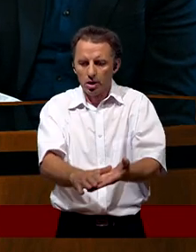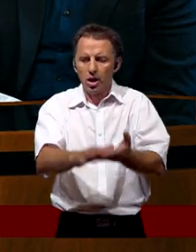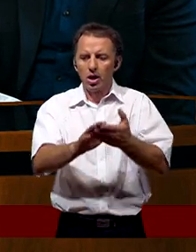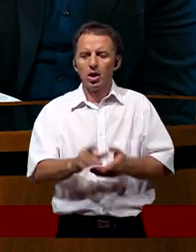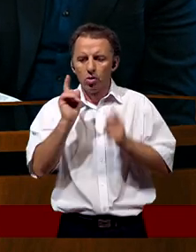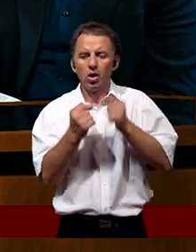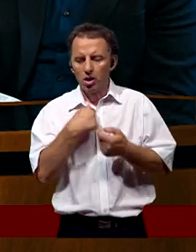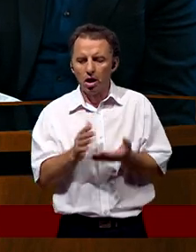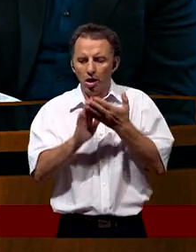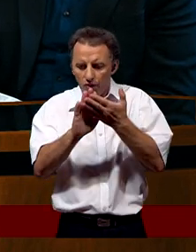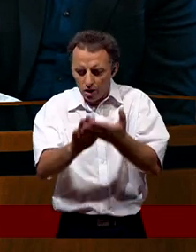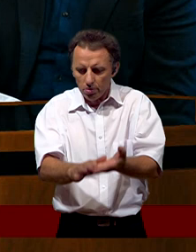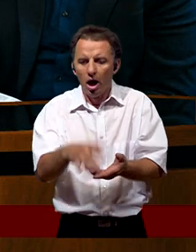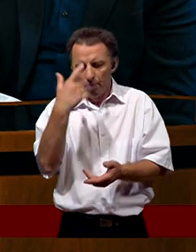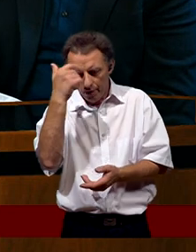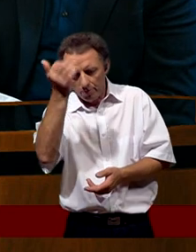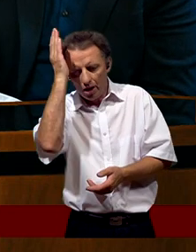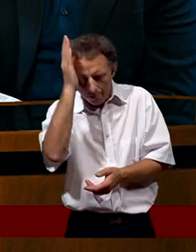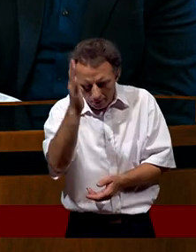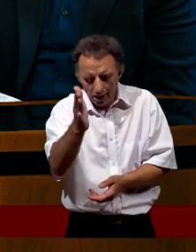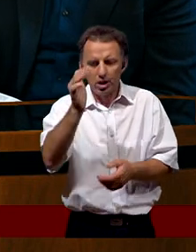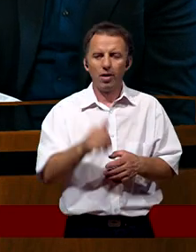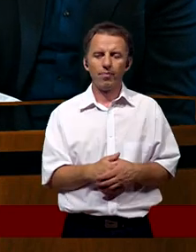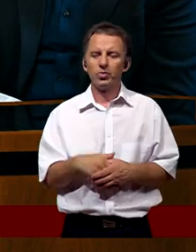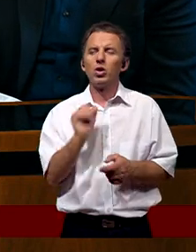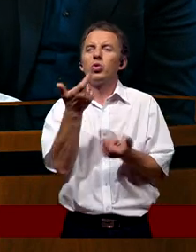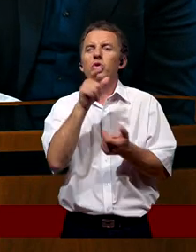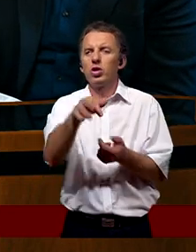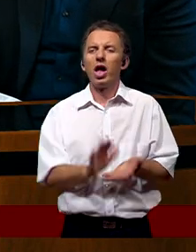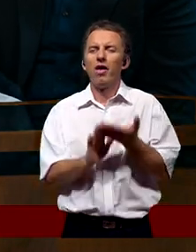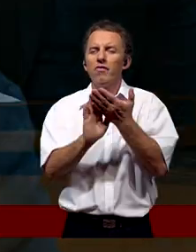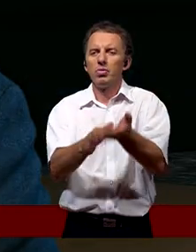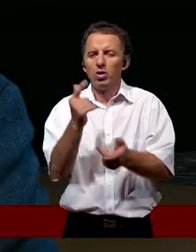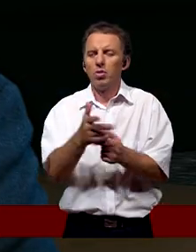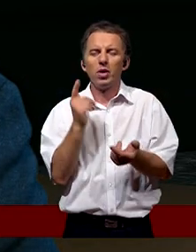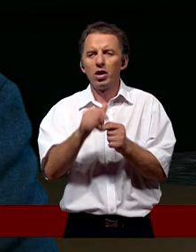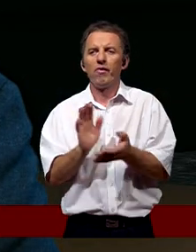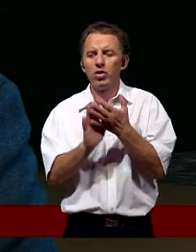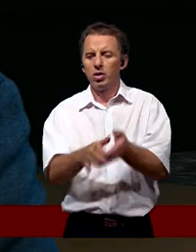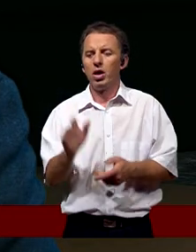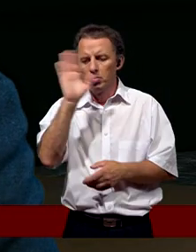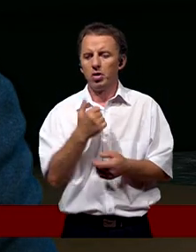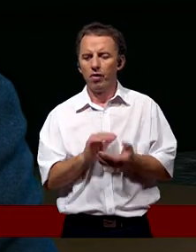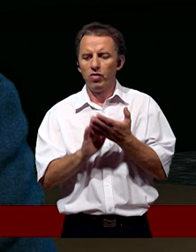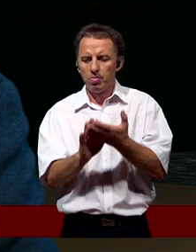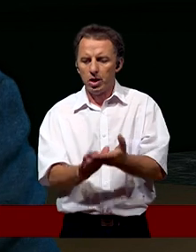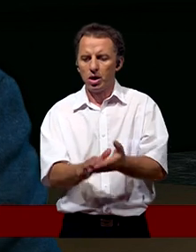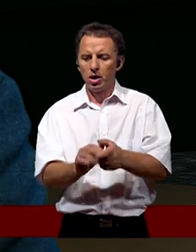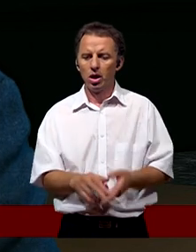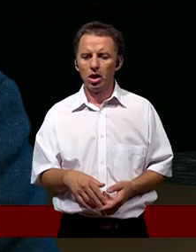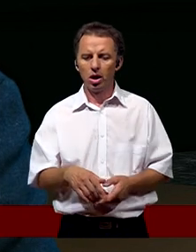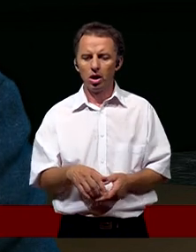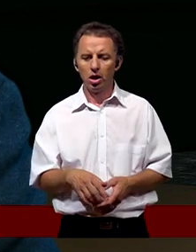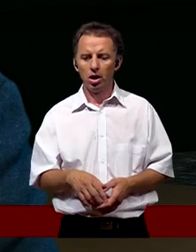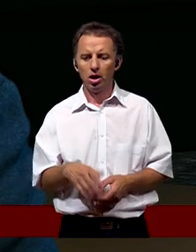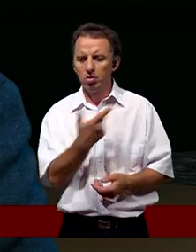Słyszę nieraz słowa, ja ci wybaczę, ale pamiętać będę. Cóż to za wybaczenie? Jaka jest wartość tego wybaczenia, prawda? Gdy tak wybaczamy.